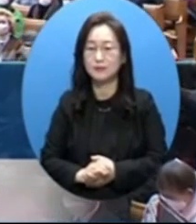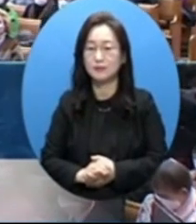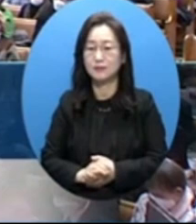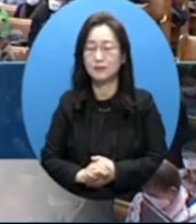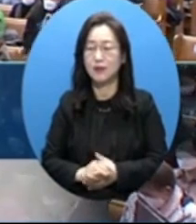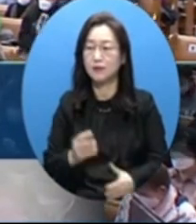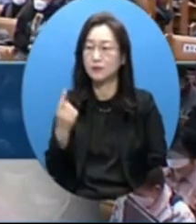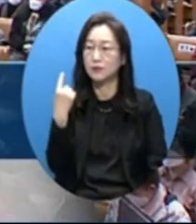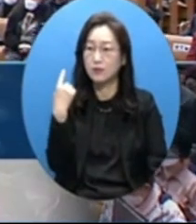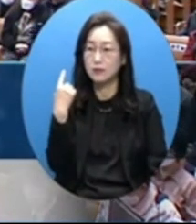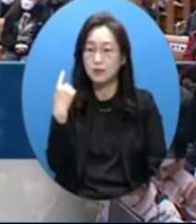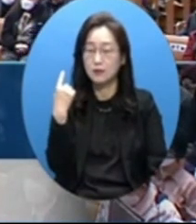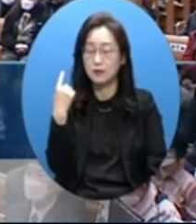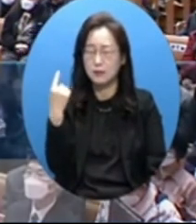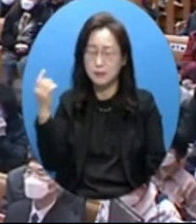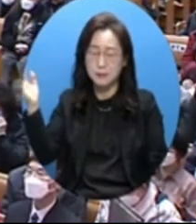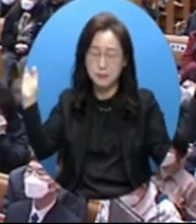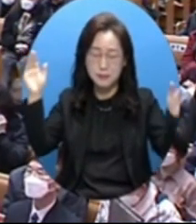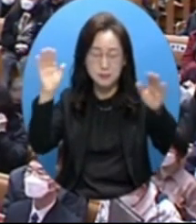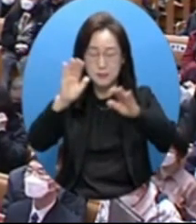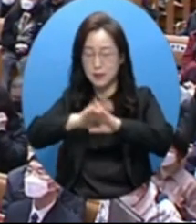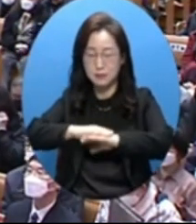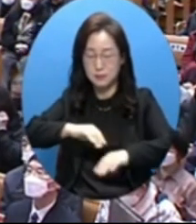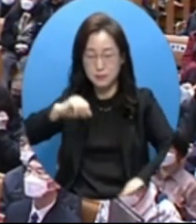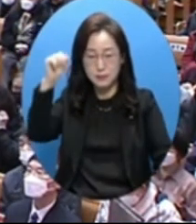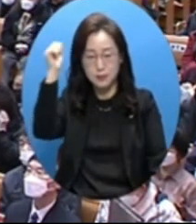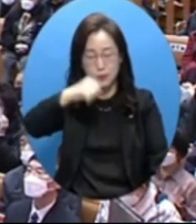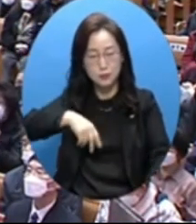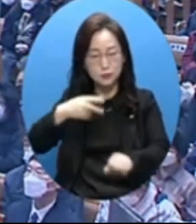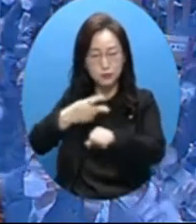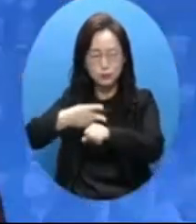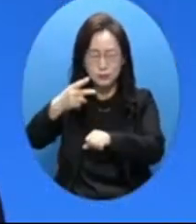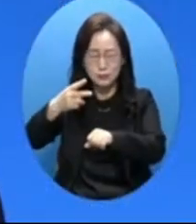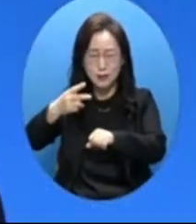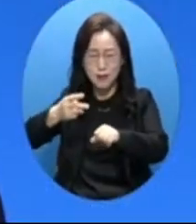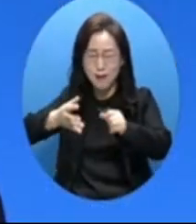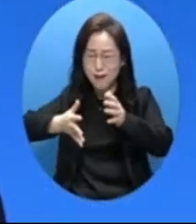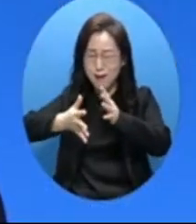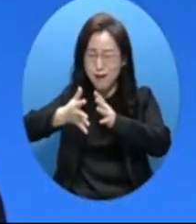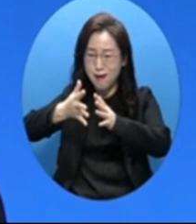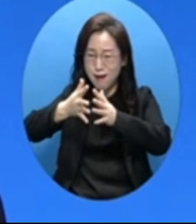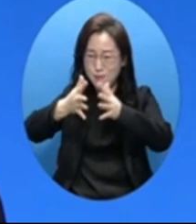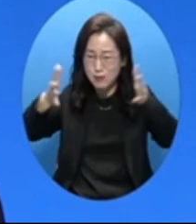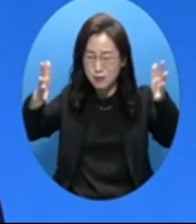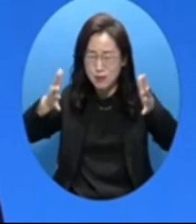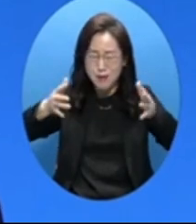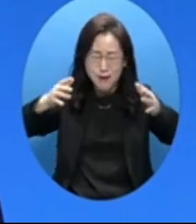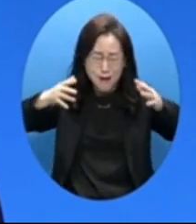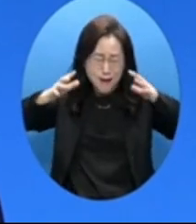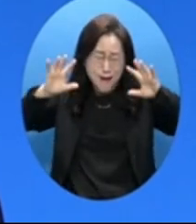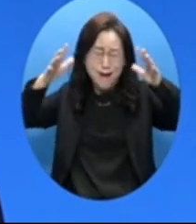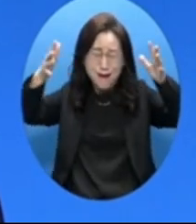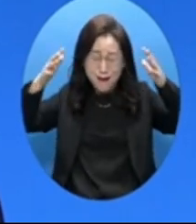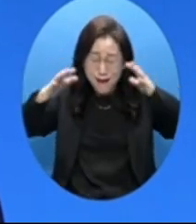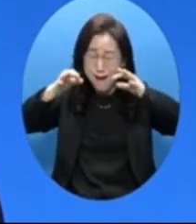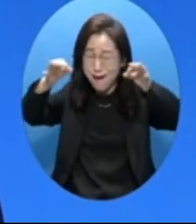어저께 한밤중에 새벽 2시쯤 온 아파트에서 함정 소리가 울려 퍼졌습니다